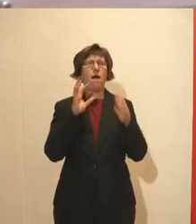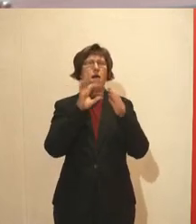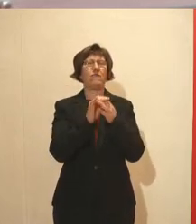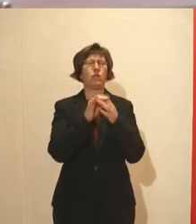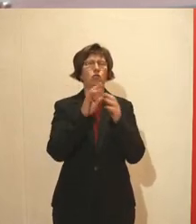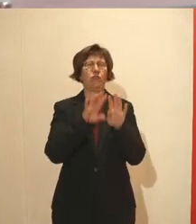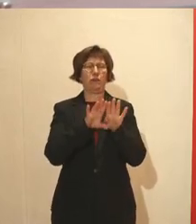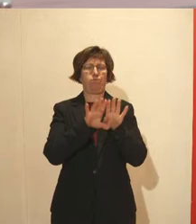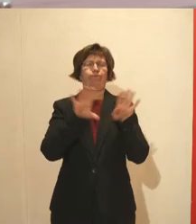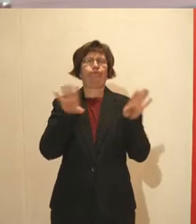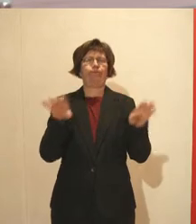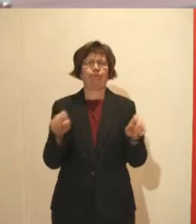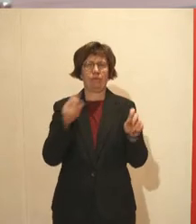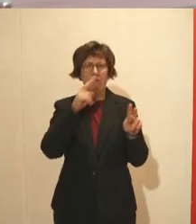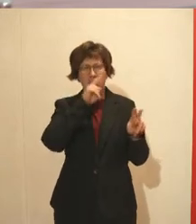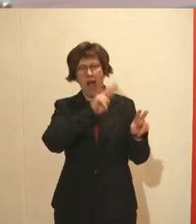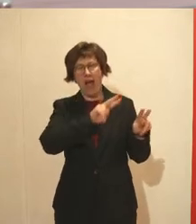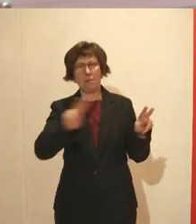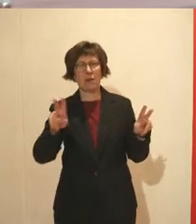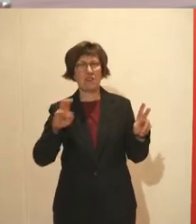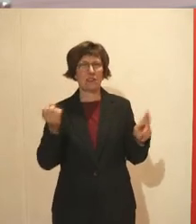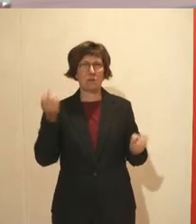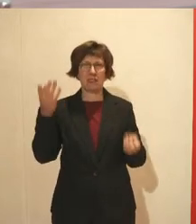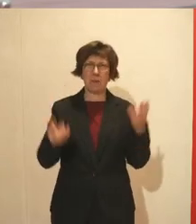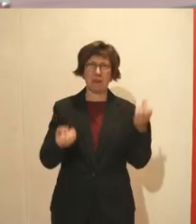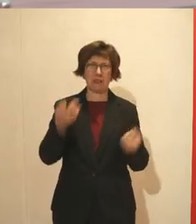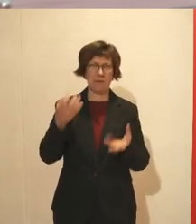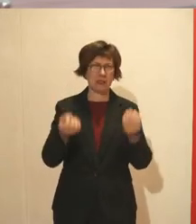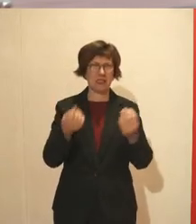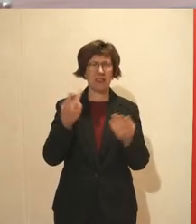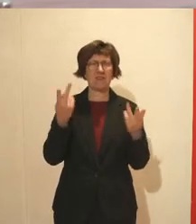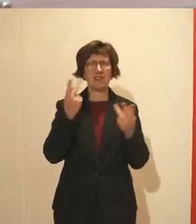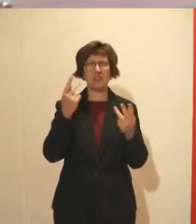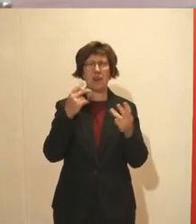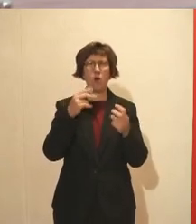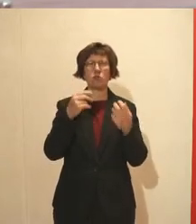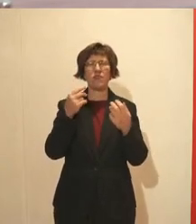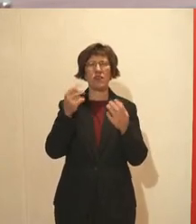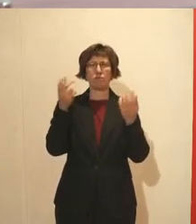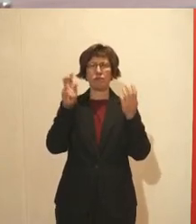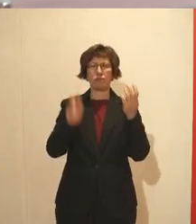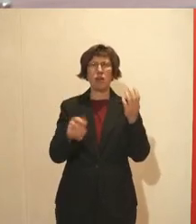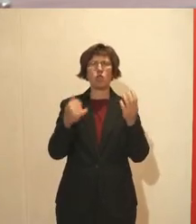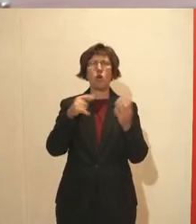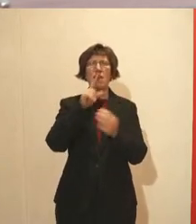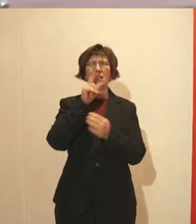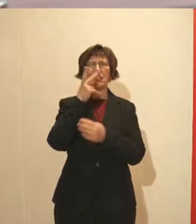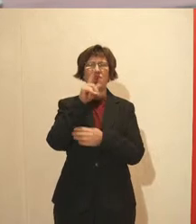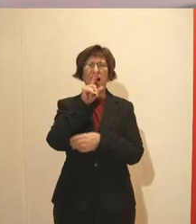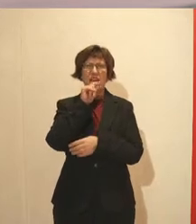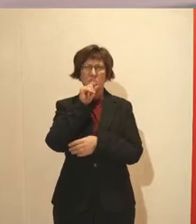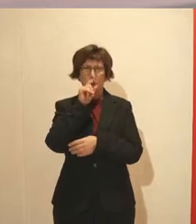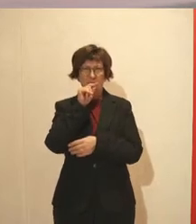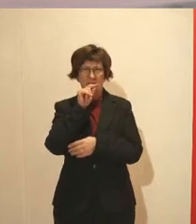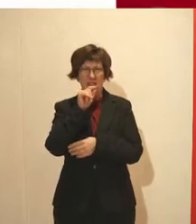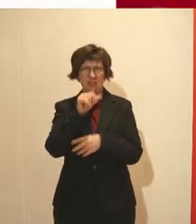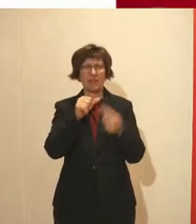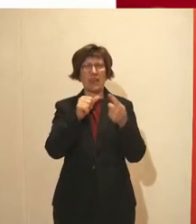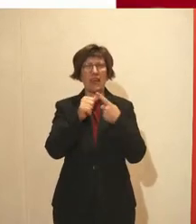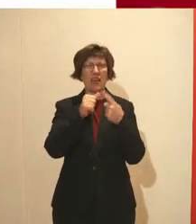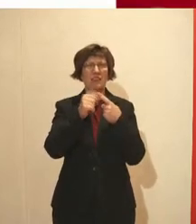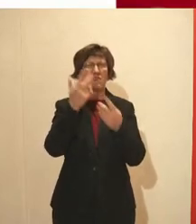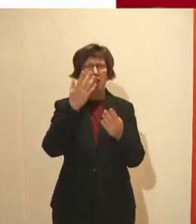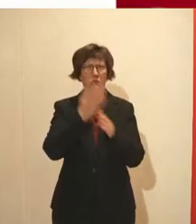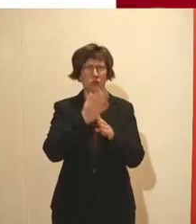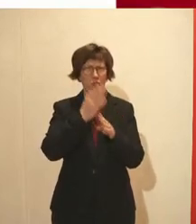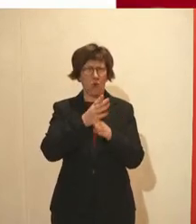übergreifenden einblick zu geben was dann noch so passiert ist und was so gepostet wurde nochmals zwei tweets mitgebracht das eine ist vielleicht haben